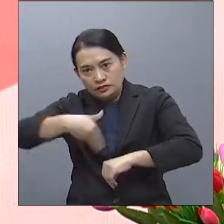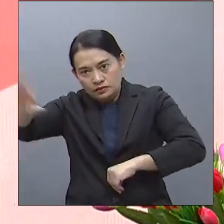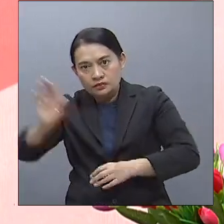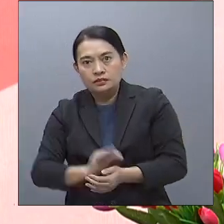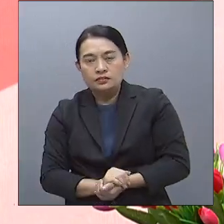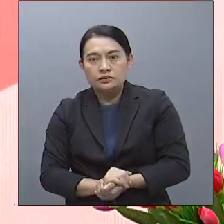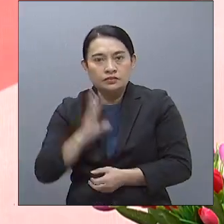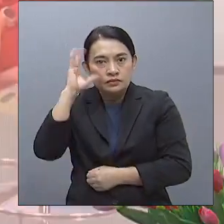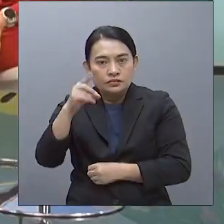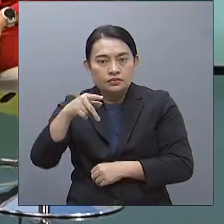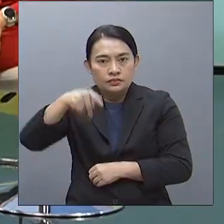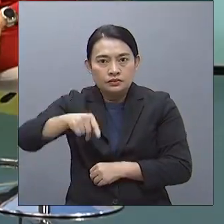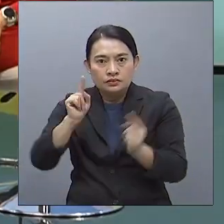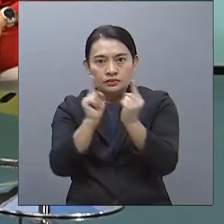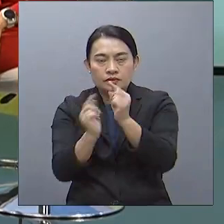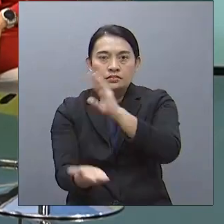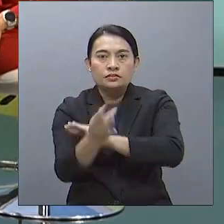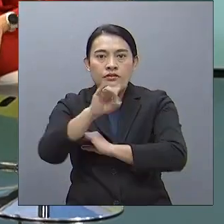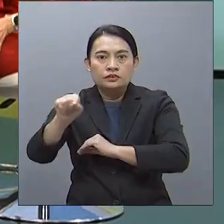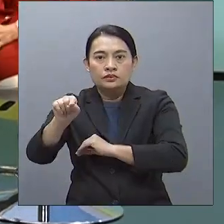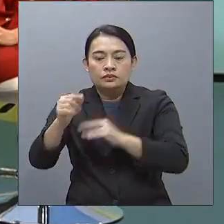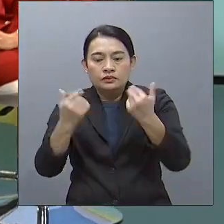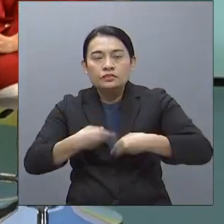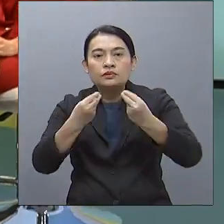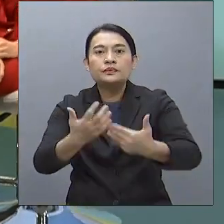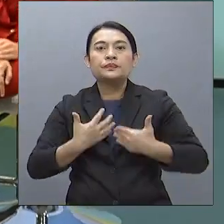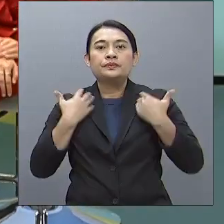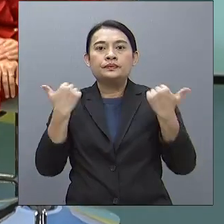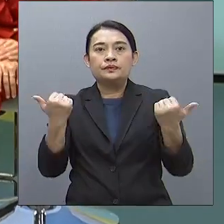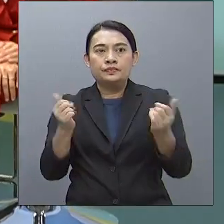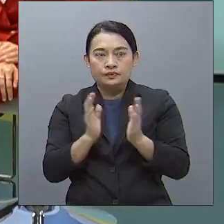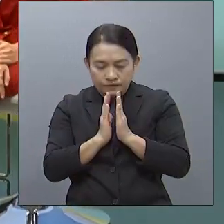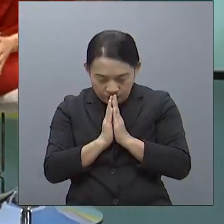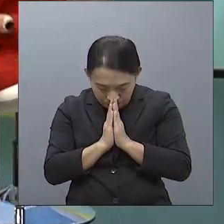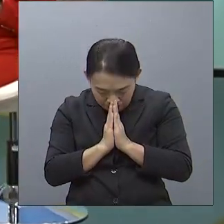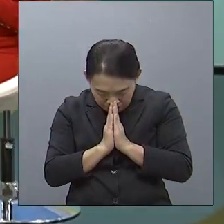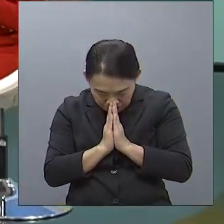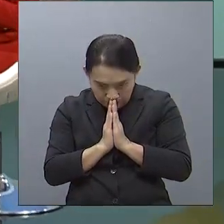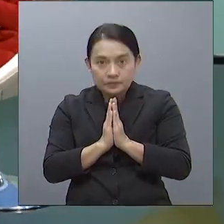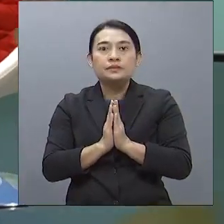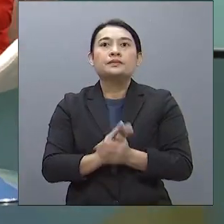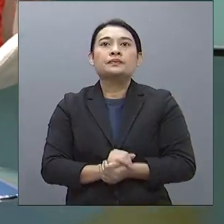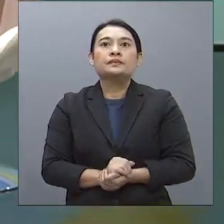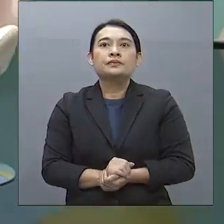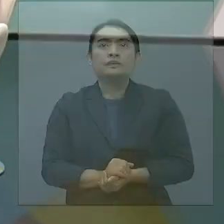างสัปดาห์วันพุธกลับมาเจอกัน8 โมงเช้าเช่นเคยวันนี้ขอให้เป็นวันที่ดีและมีความสุขมากๆนะครับสวัสดีครับ สวัสดีค่ะ